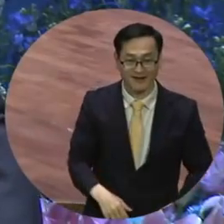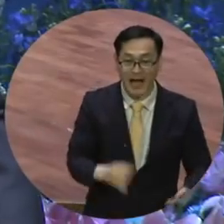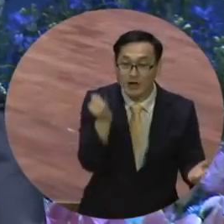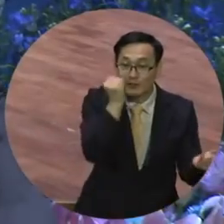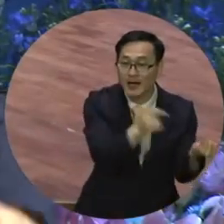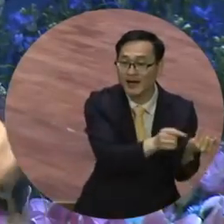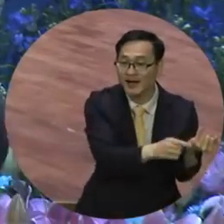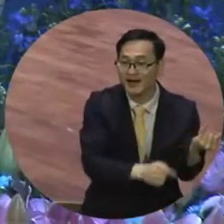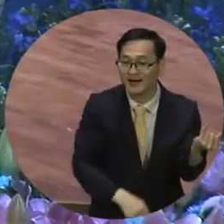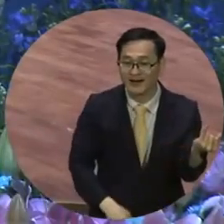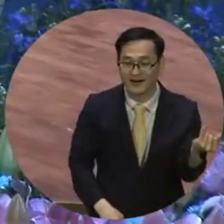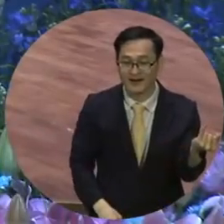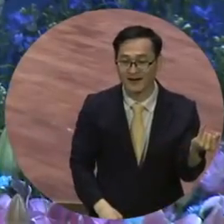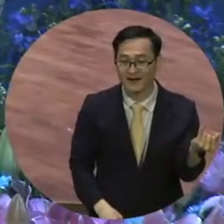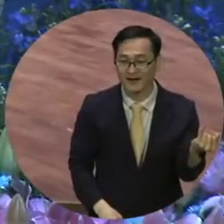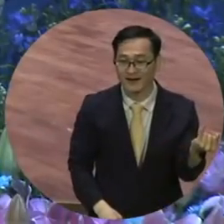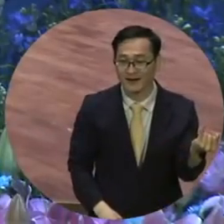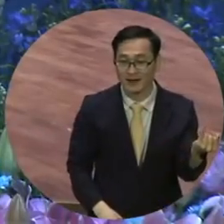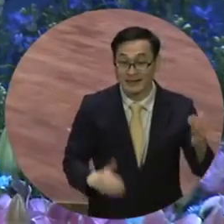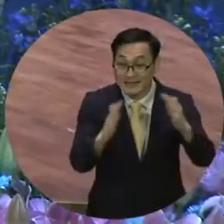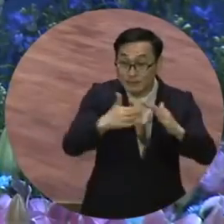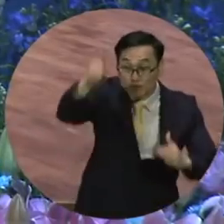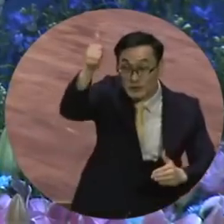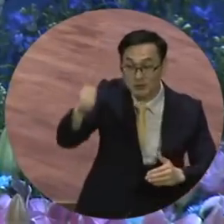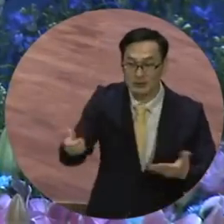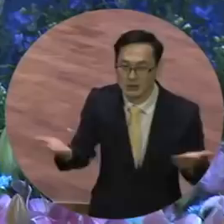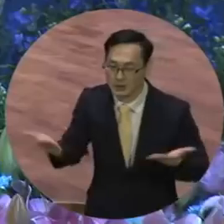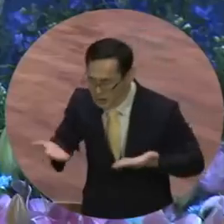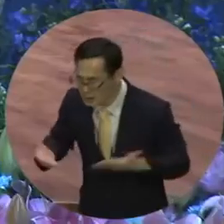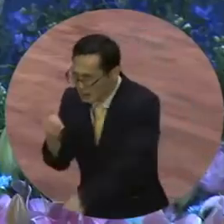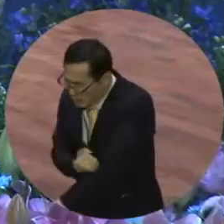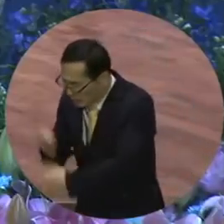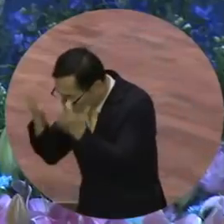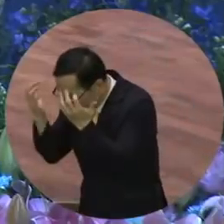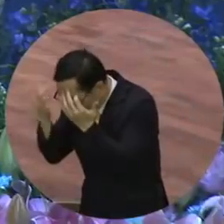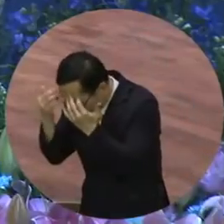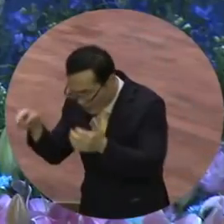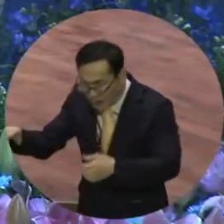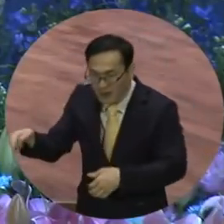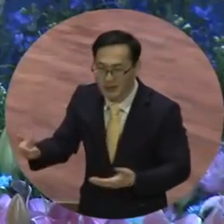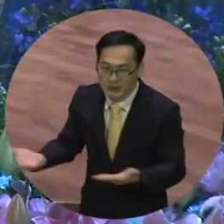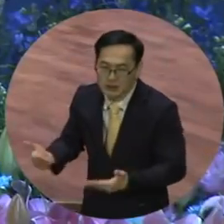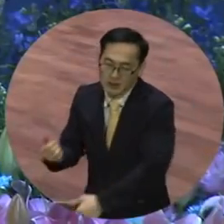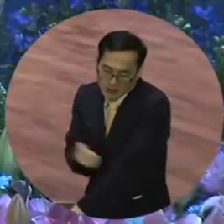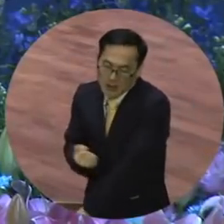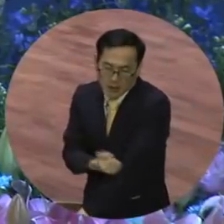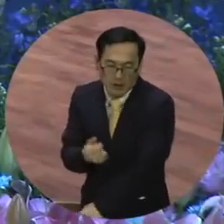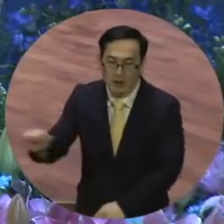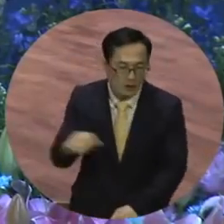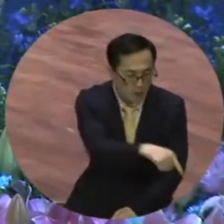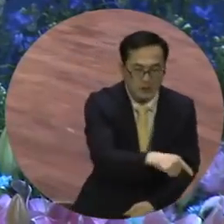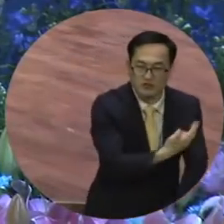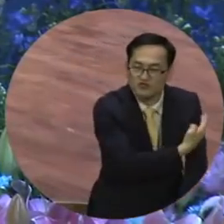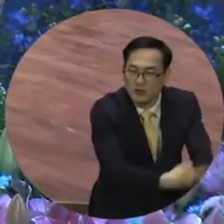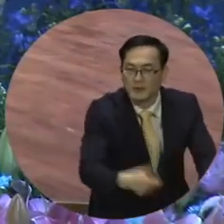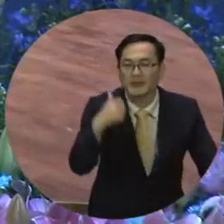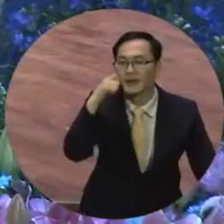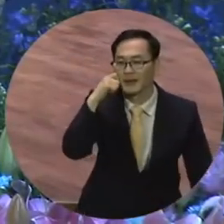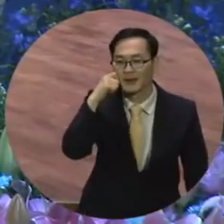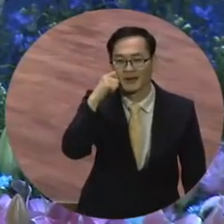그러면, 아니, 이 주인은 늦게 퇴근해 와가지고, 그냥 한국